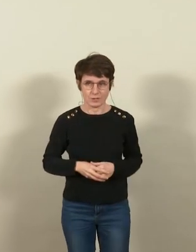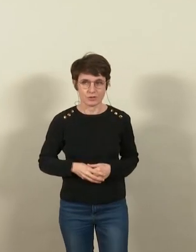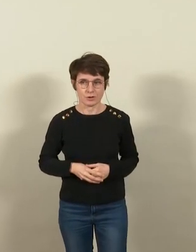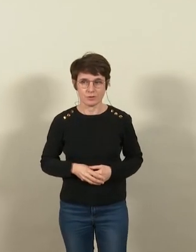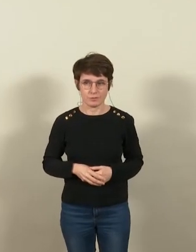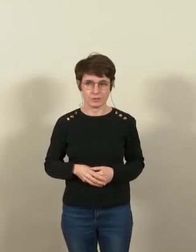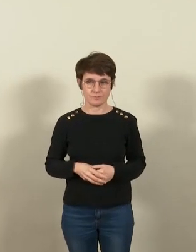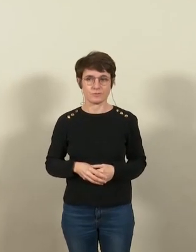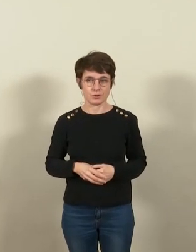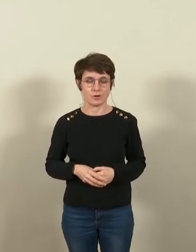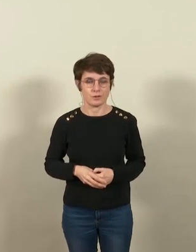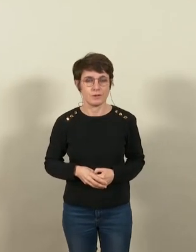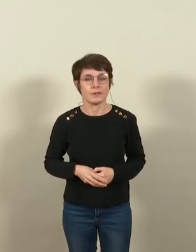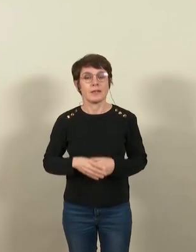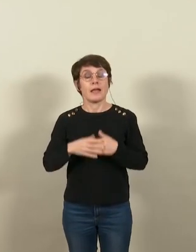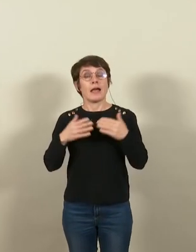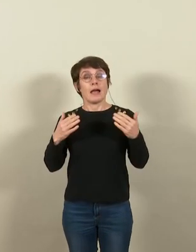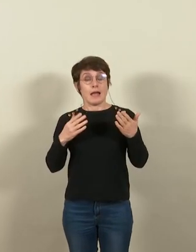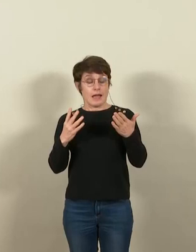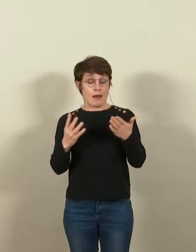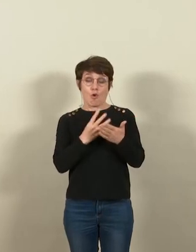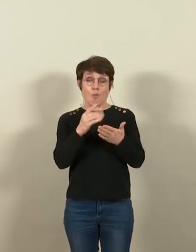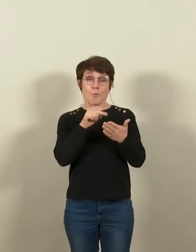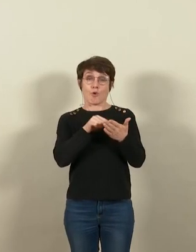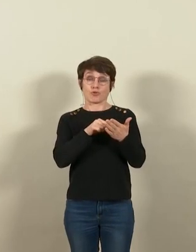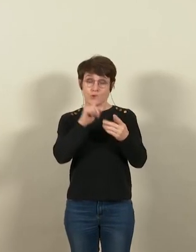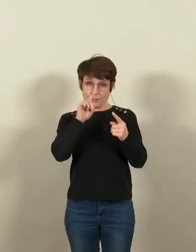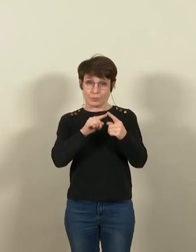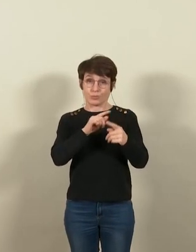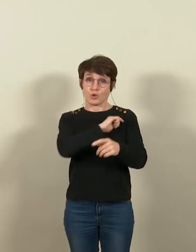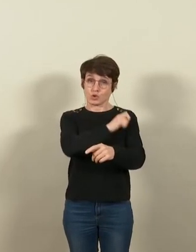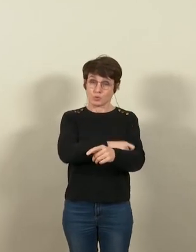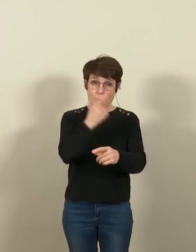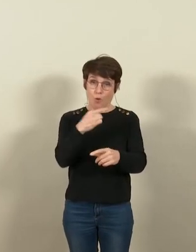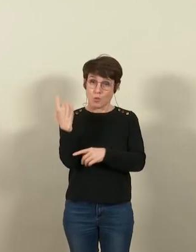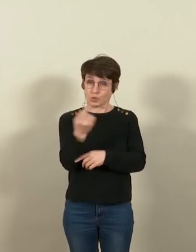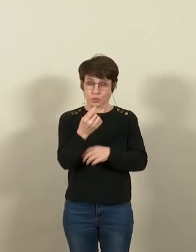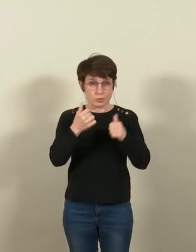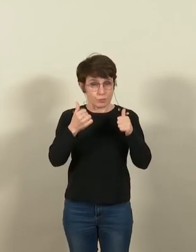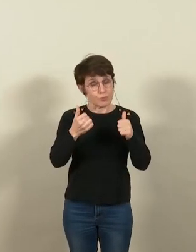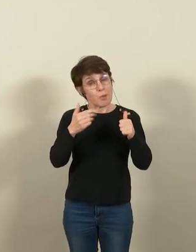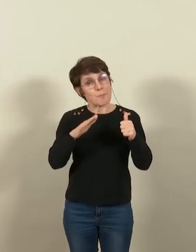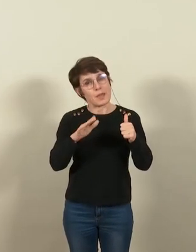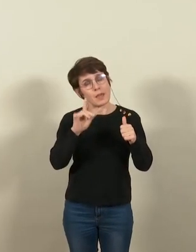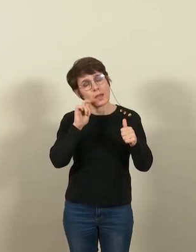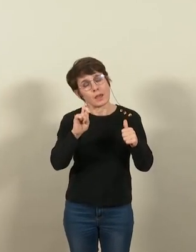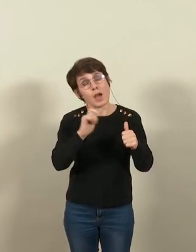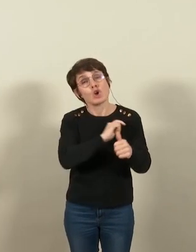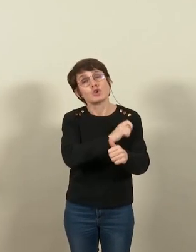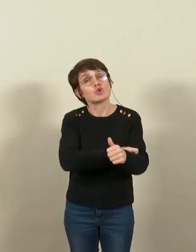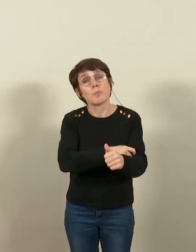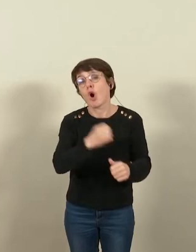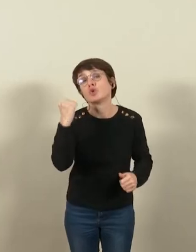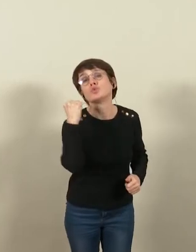pour tous mais ne tuez pas le sport s'il vous plaît faut pas le tuer le sport le sport il a besoin